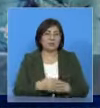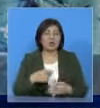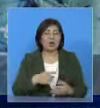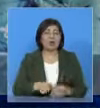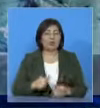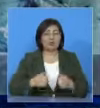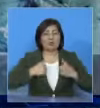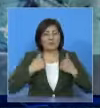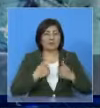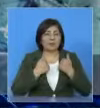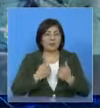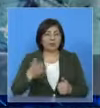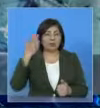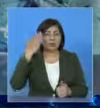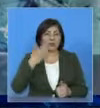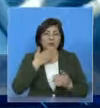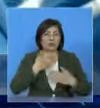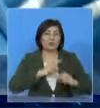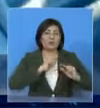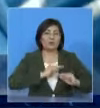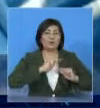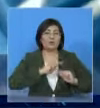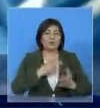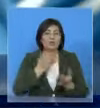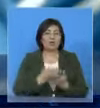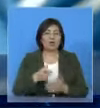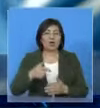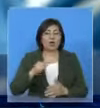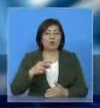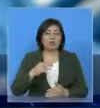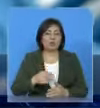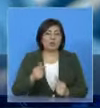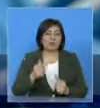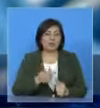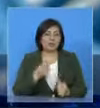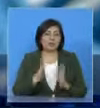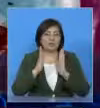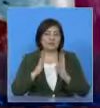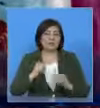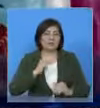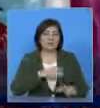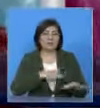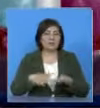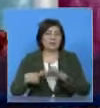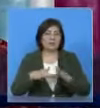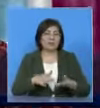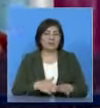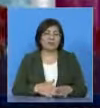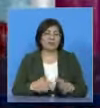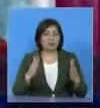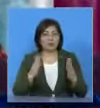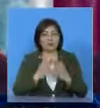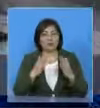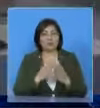очень способная и трудолюбивая выжимал мам бить низова назвать основным направлением своей деятельности пошив уютного и модного